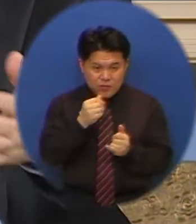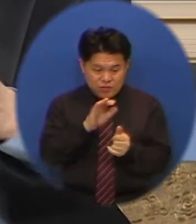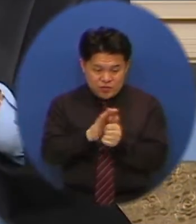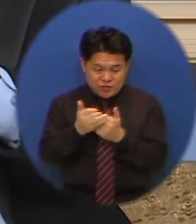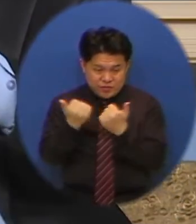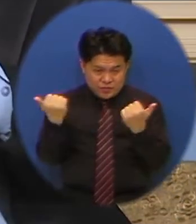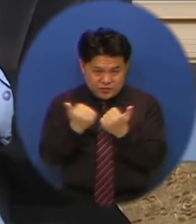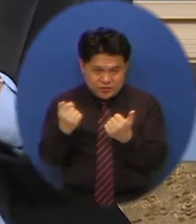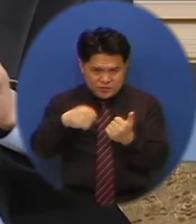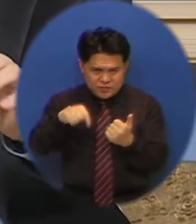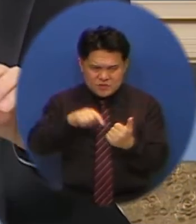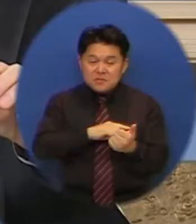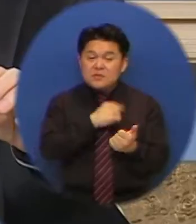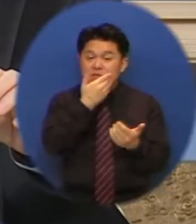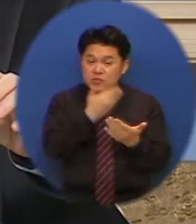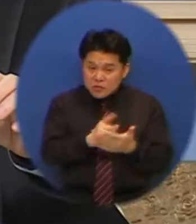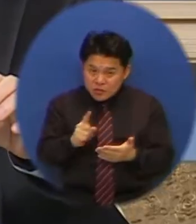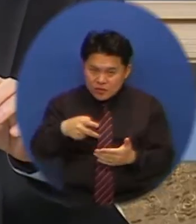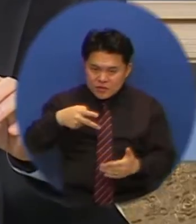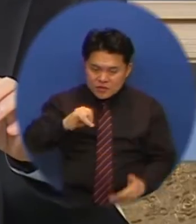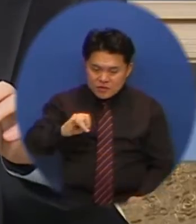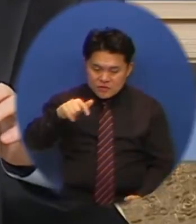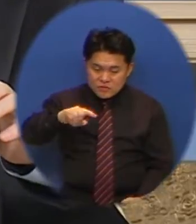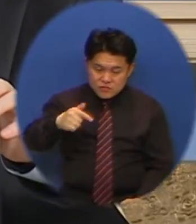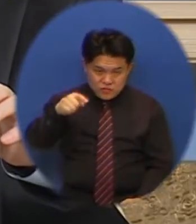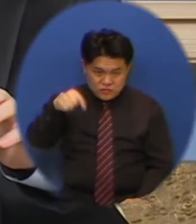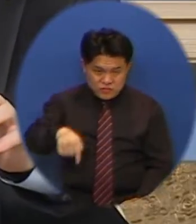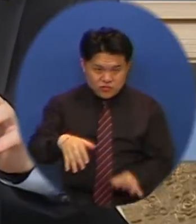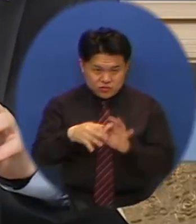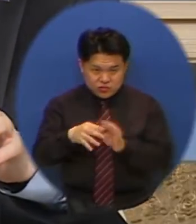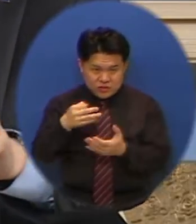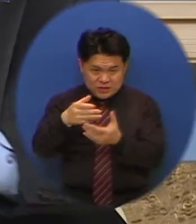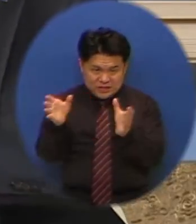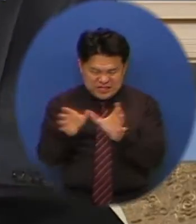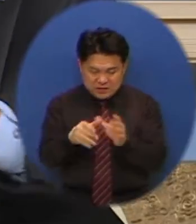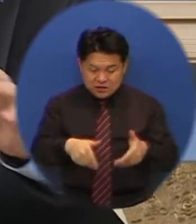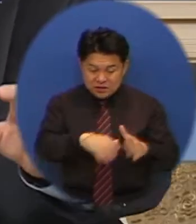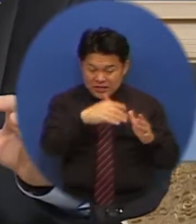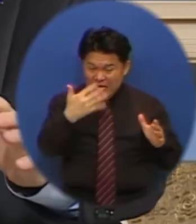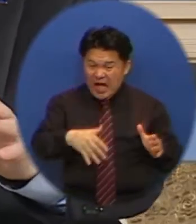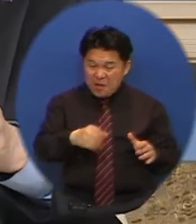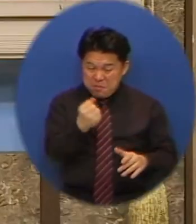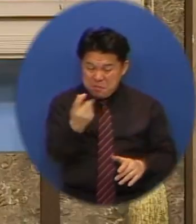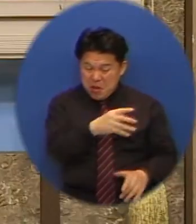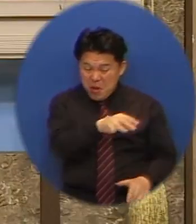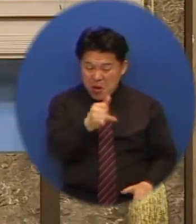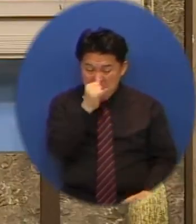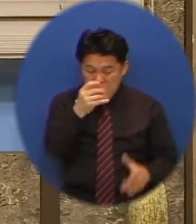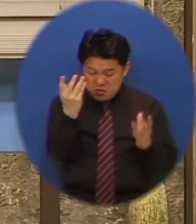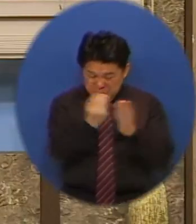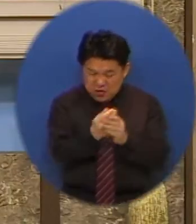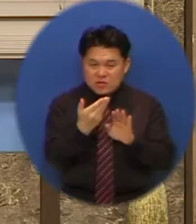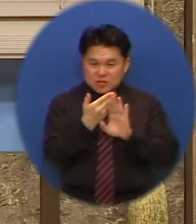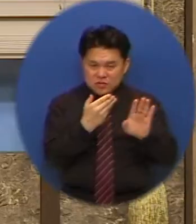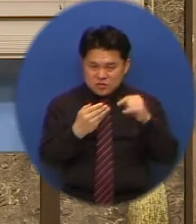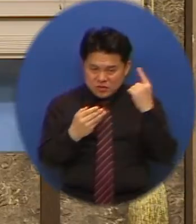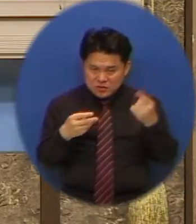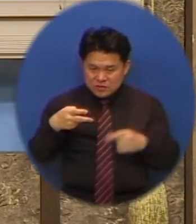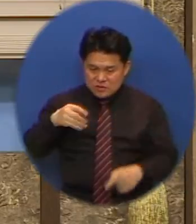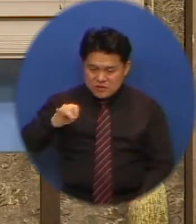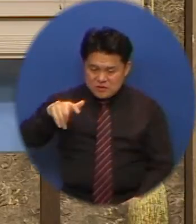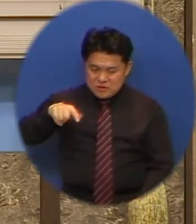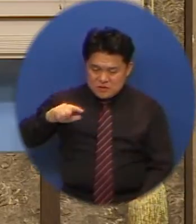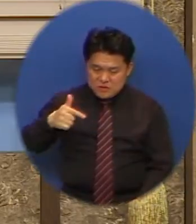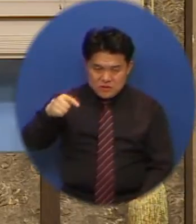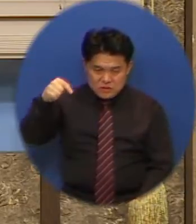사회복지협의회 중에 제일 중요한 게 시군구 사회복지협의회다. 지금 이제 안 만들어진 데가 있기 때문에 이걸 다 완성을 하고 그 시군구